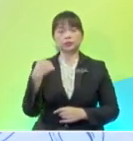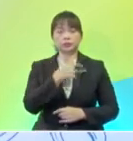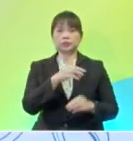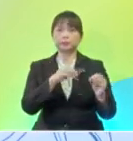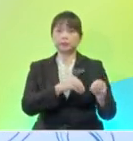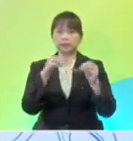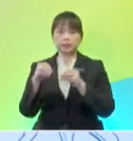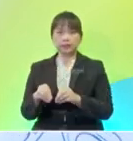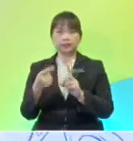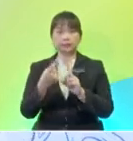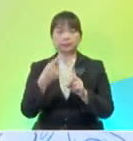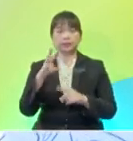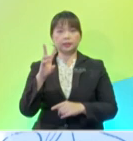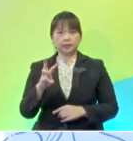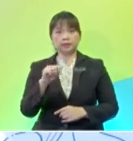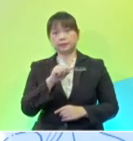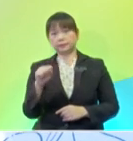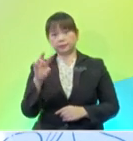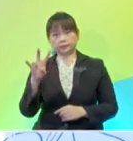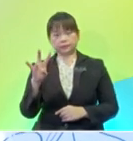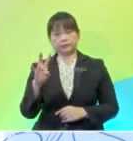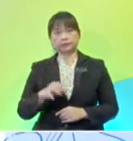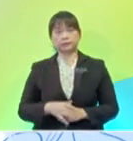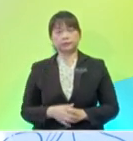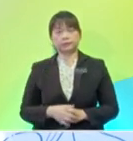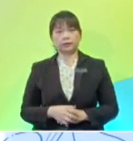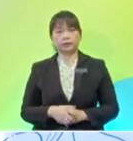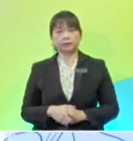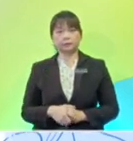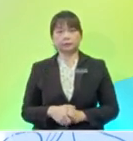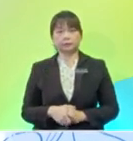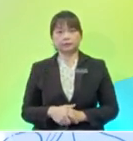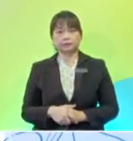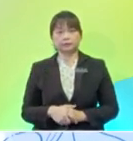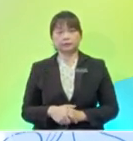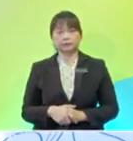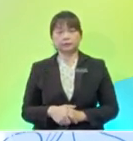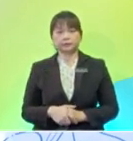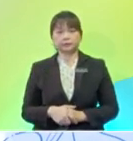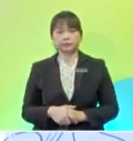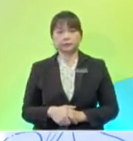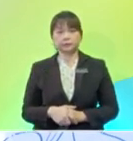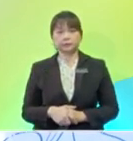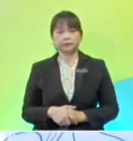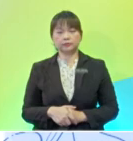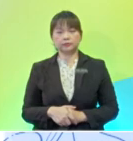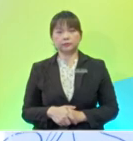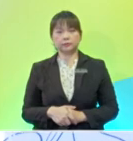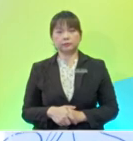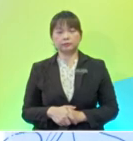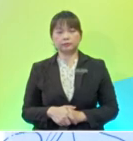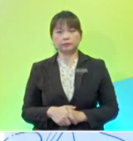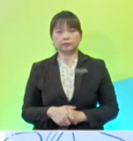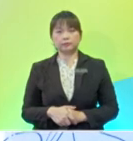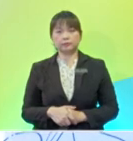dari 6 sini ke 7 Oke Pak ini pengurapan jejari Oke